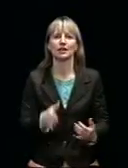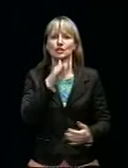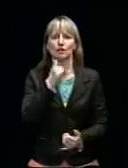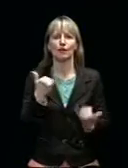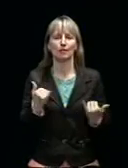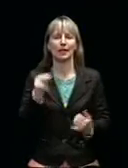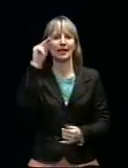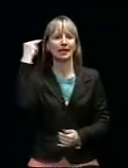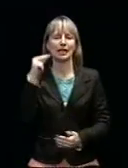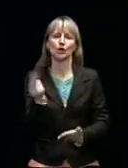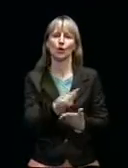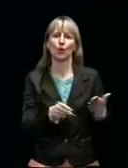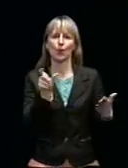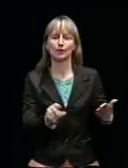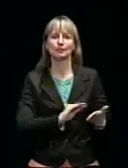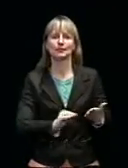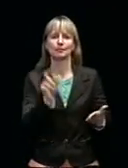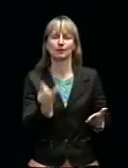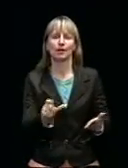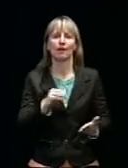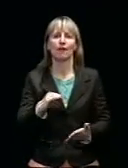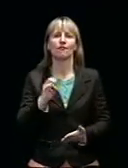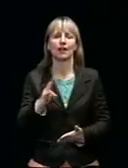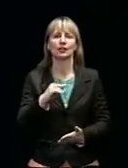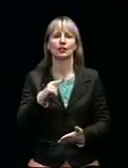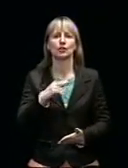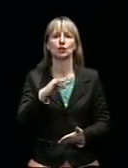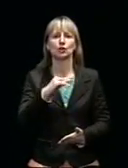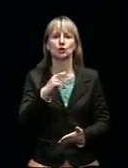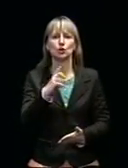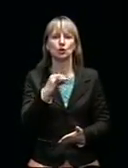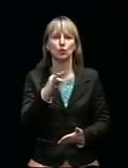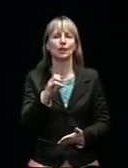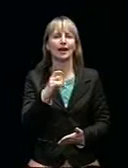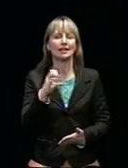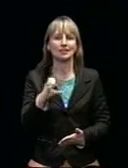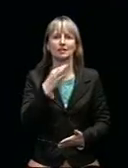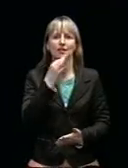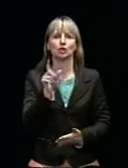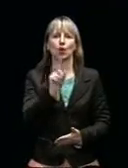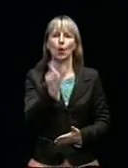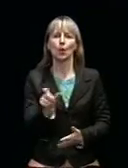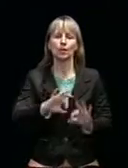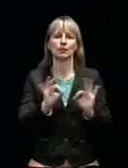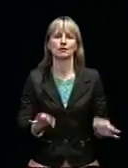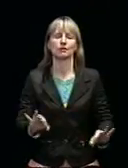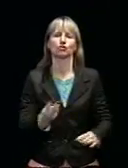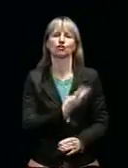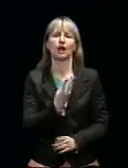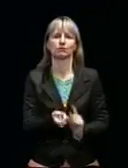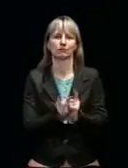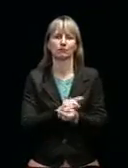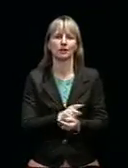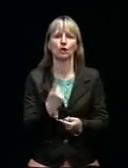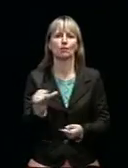Сучасний китайський художник та письменник Фен Цзидзай сказав якось, люди мистецтва прагнуть перетворити миттєвості